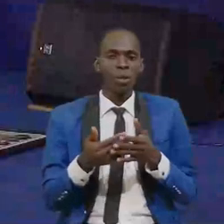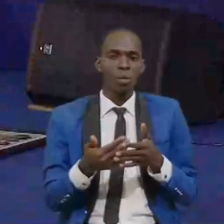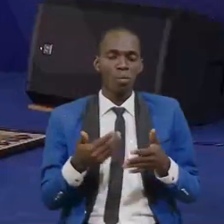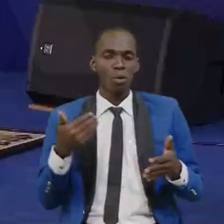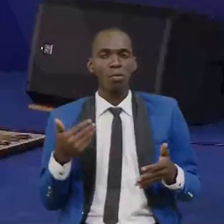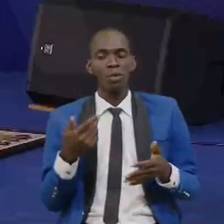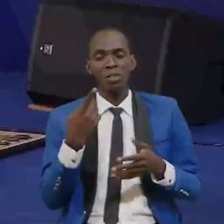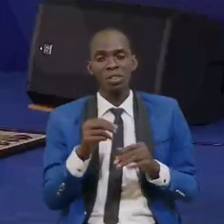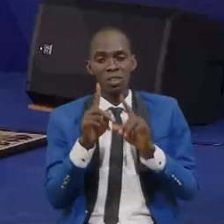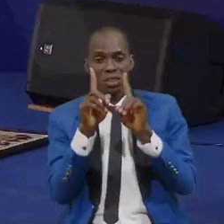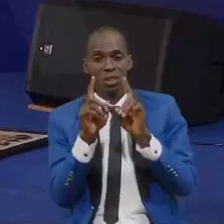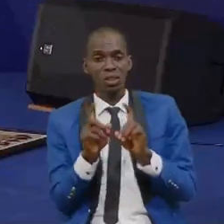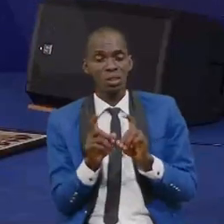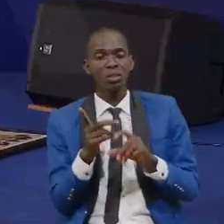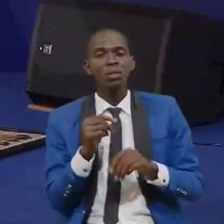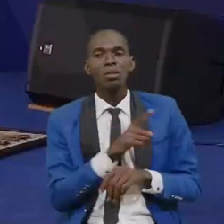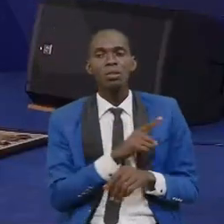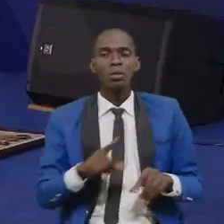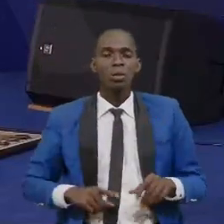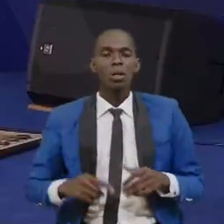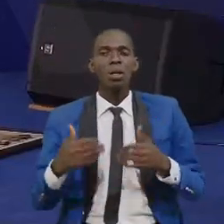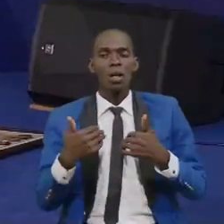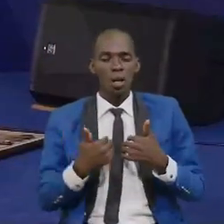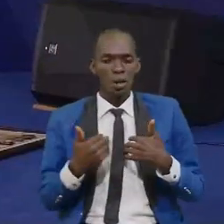Avant le test, le Seigneur